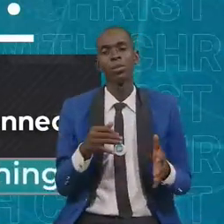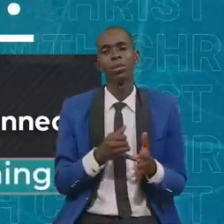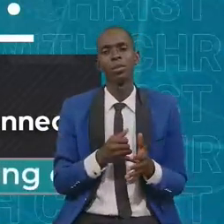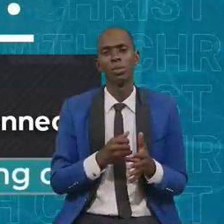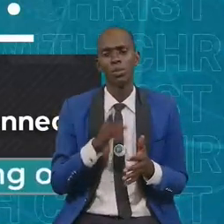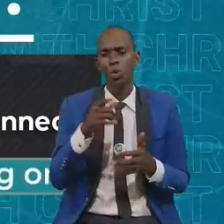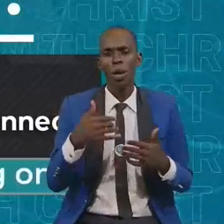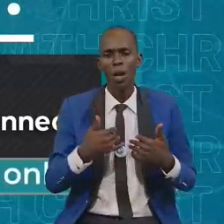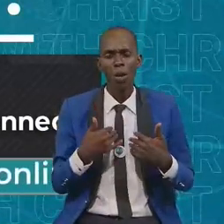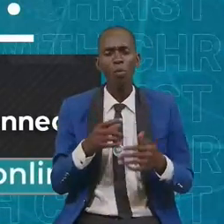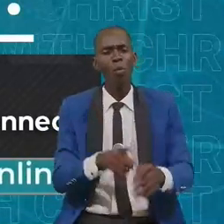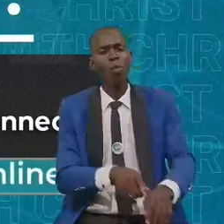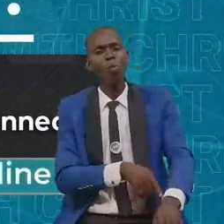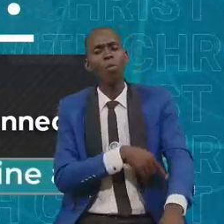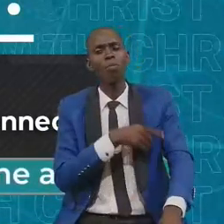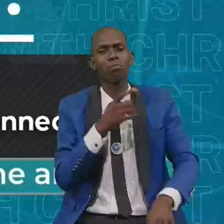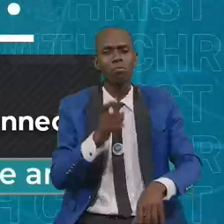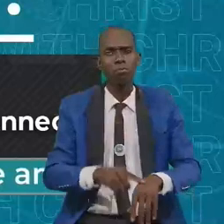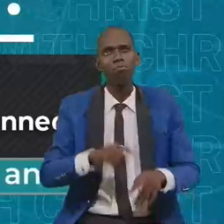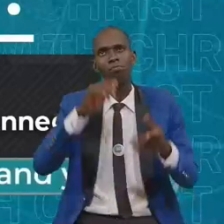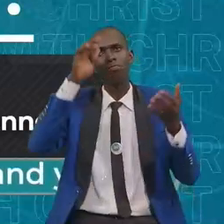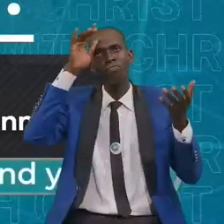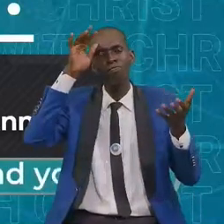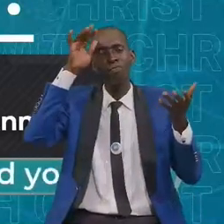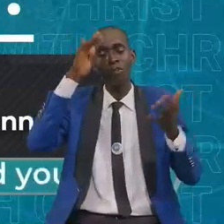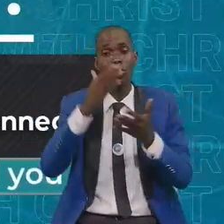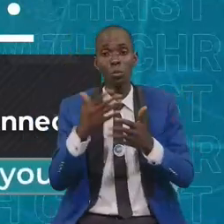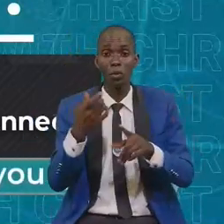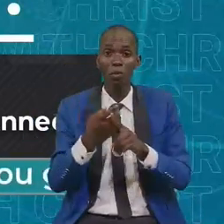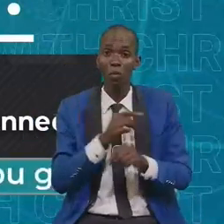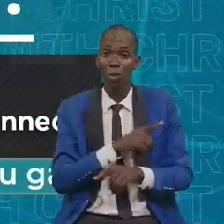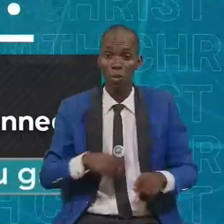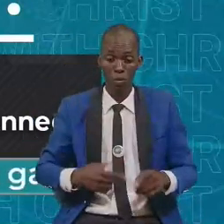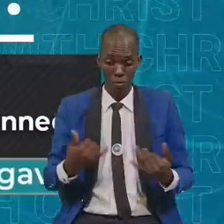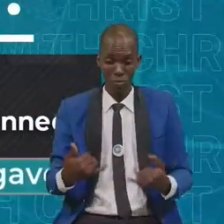cette grande attente que tu as fait ta soirée